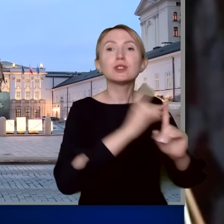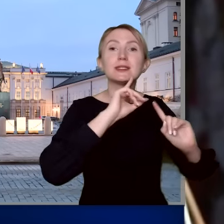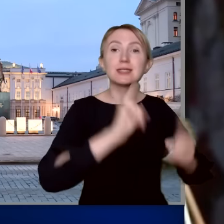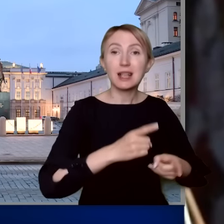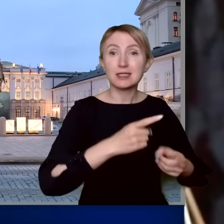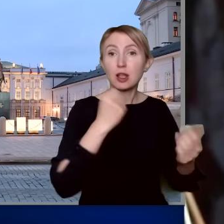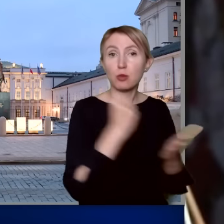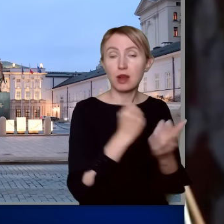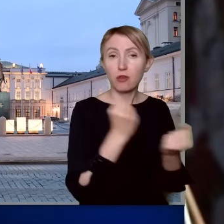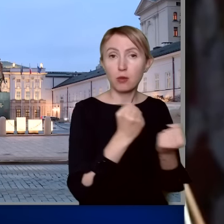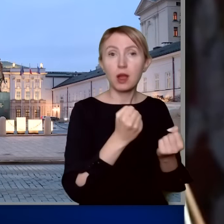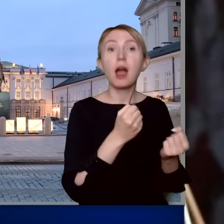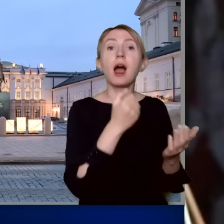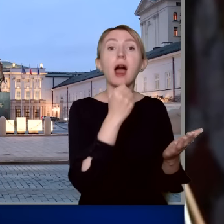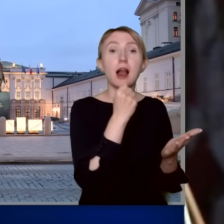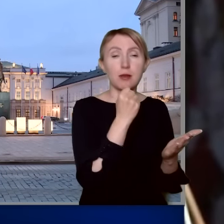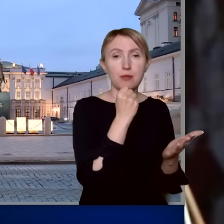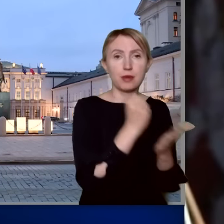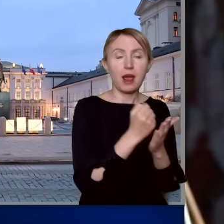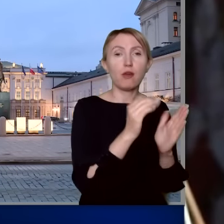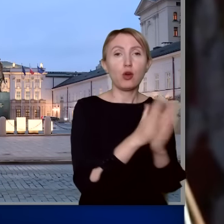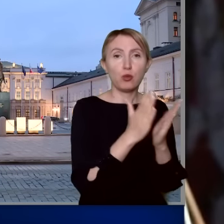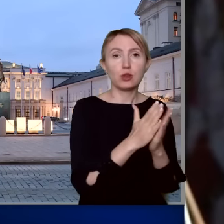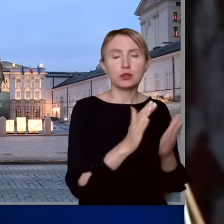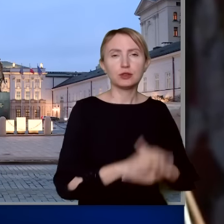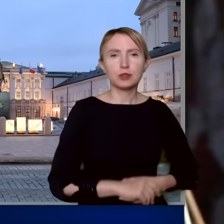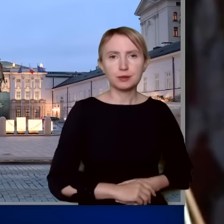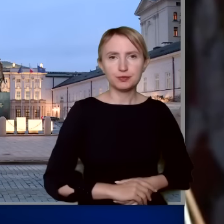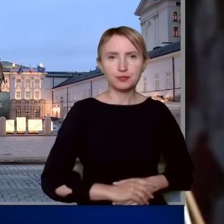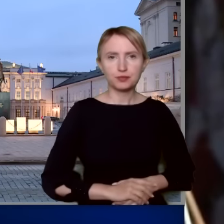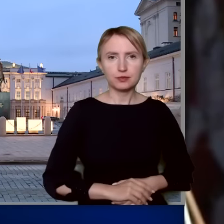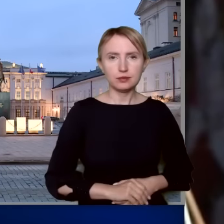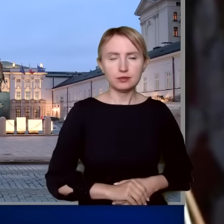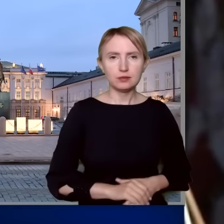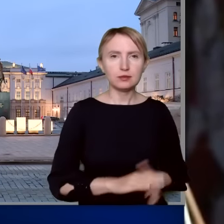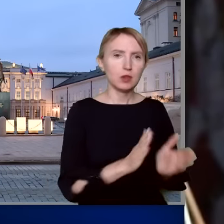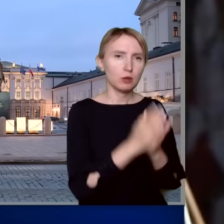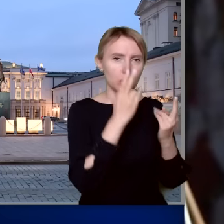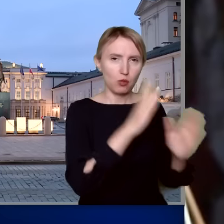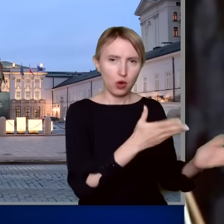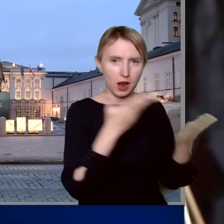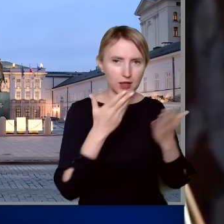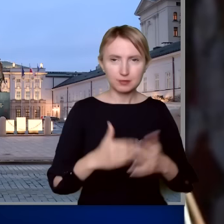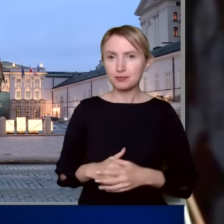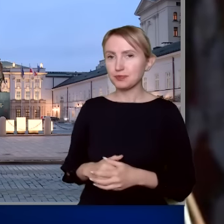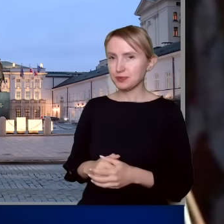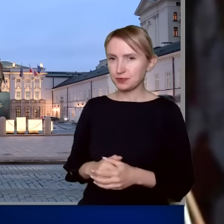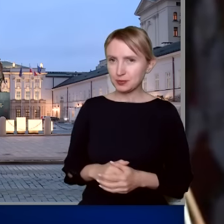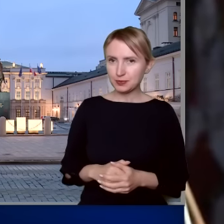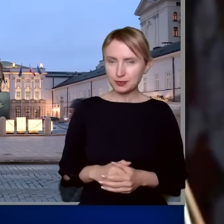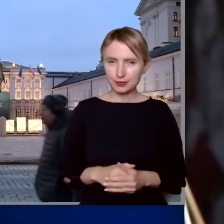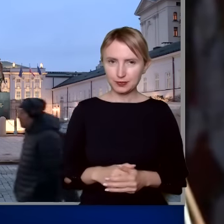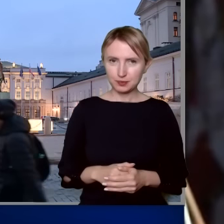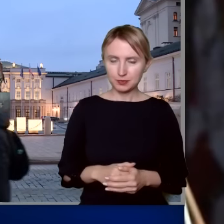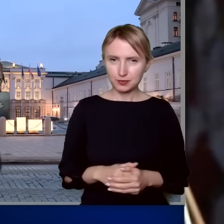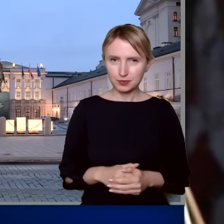prawo i podręczniki. To ja poproszę, może ja sprawdzę, może pan profesor poseł coś tutaj nam,